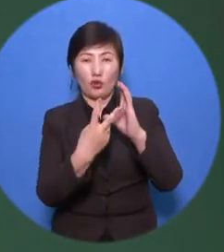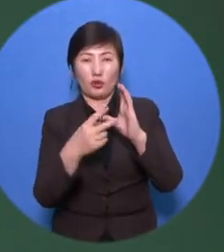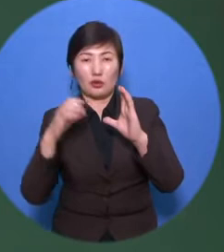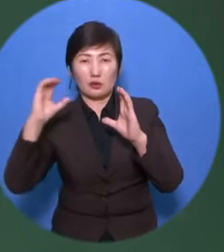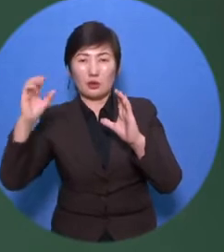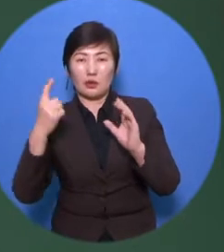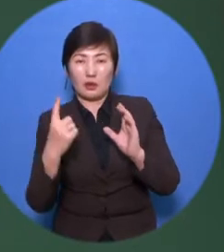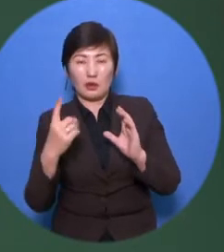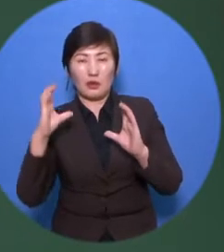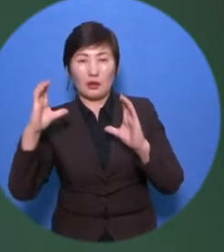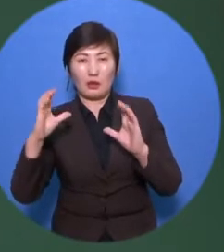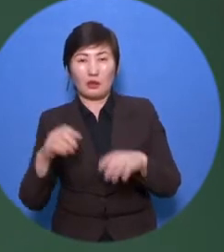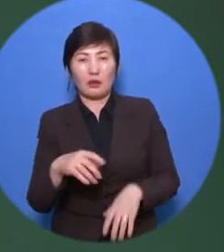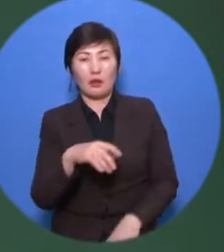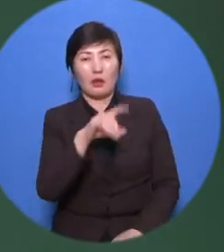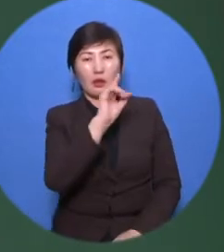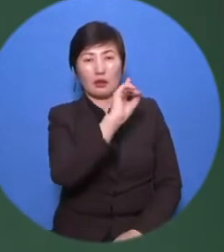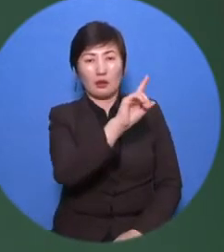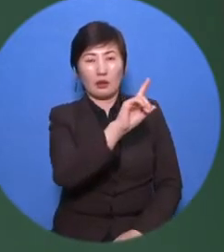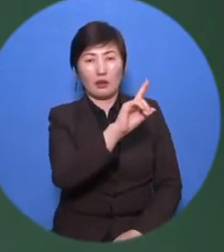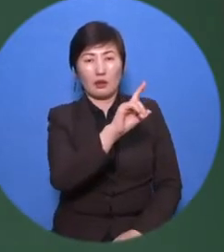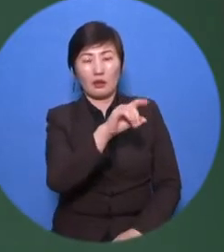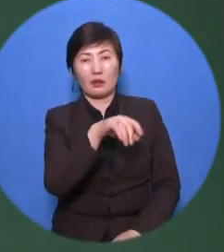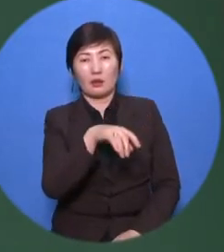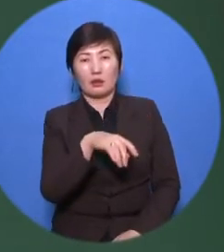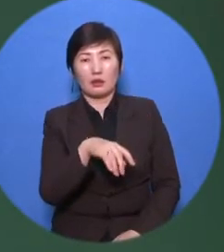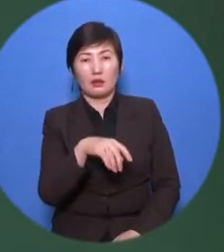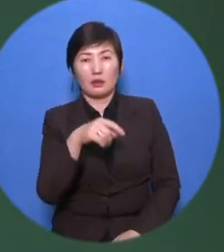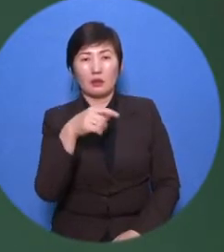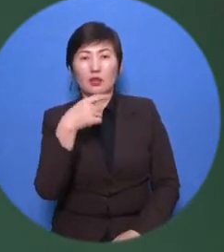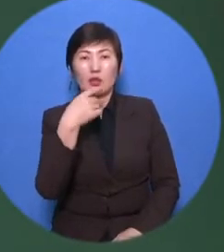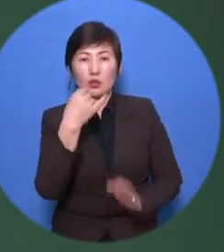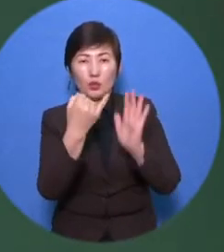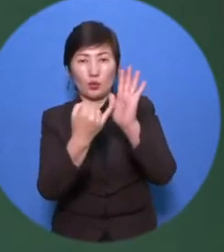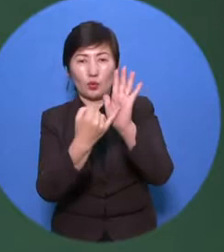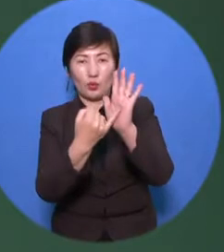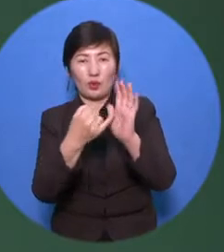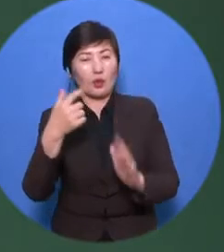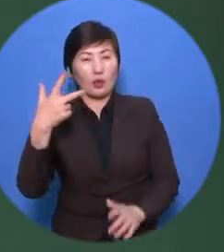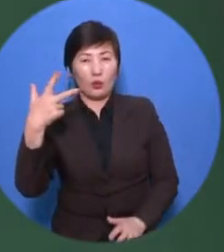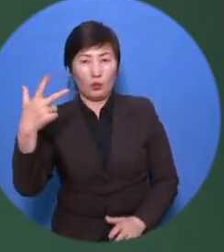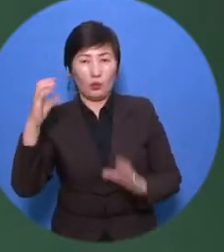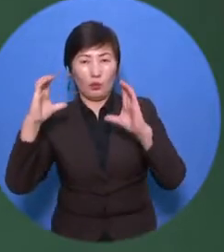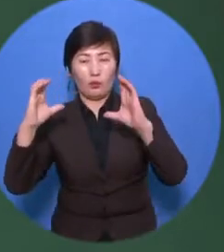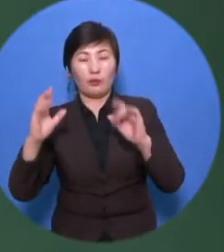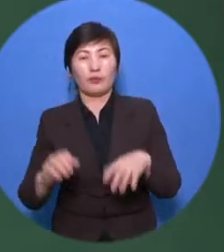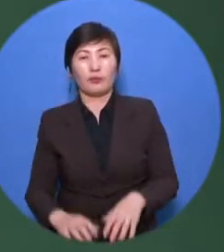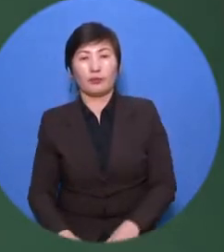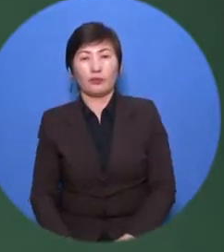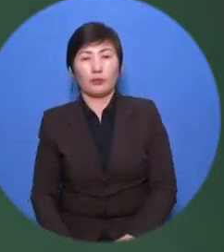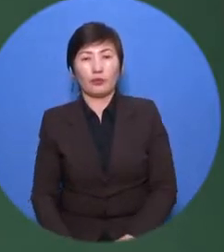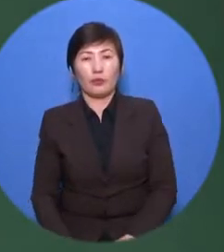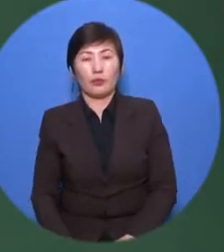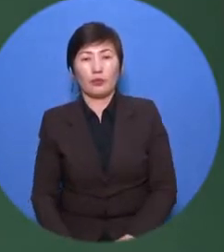гэсэн координаттай байна. Д цэгийн координатыг харах юм бол 6, 3 гэсэн координаттай байна. За